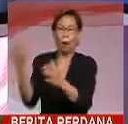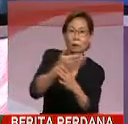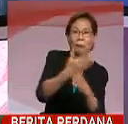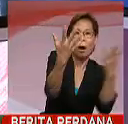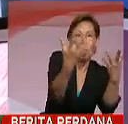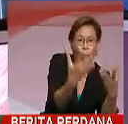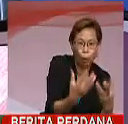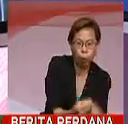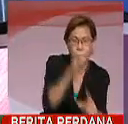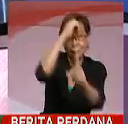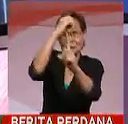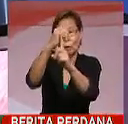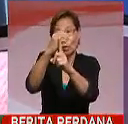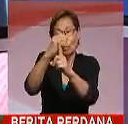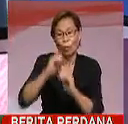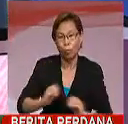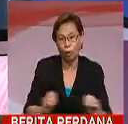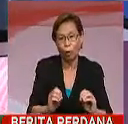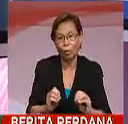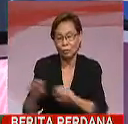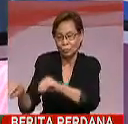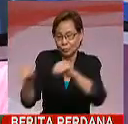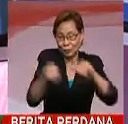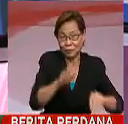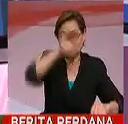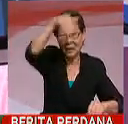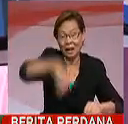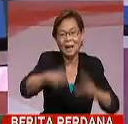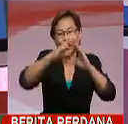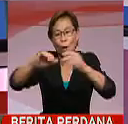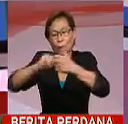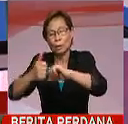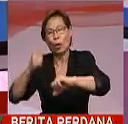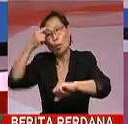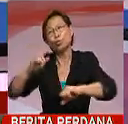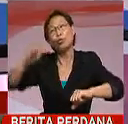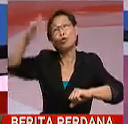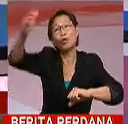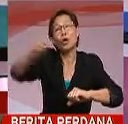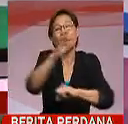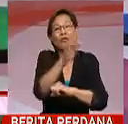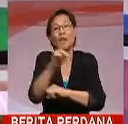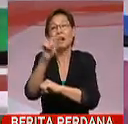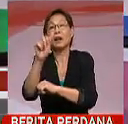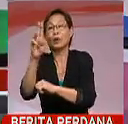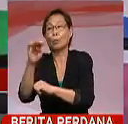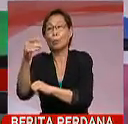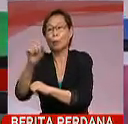Itu matlamat utama operasi translokasi gajah, penyelesaian jangka panjang yang diambil Felda Yumas